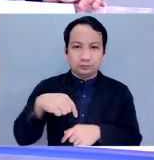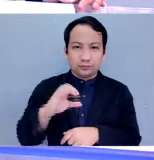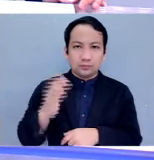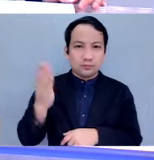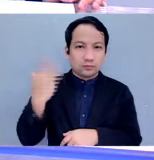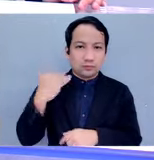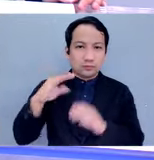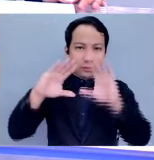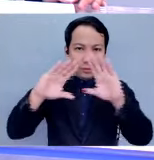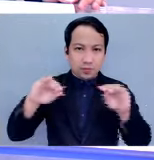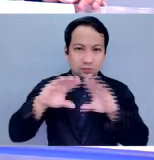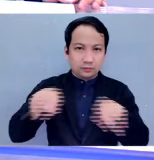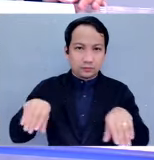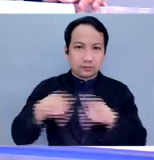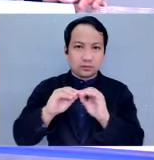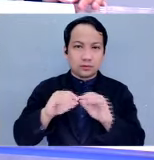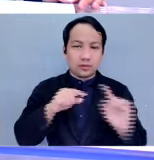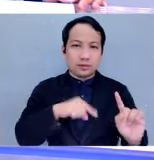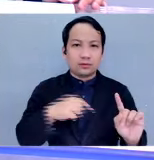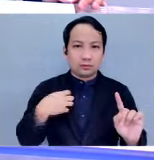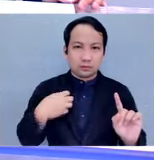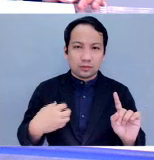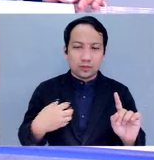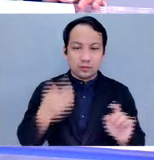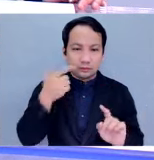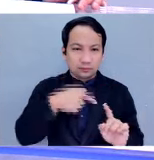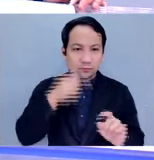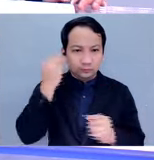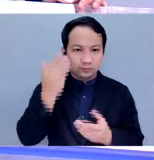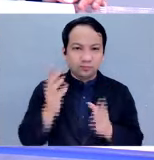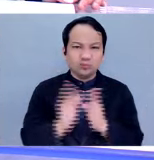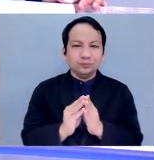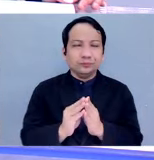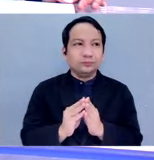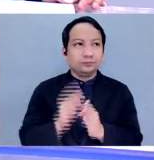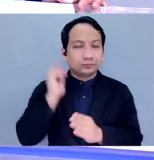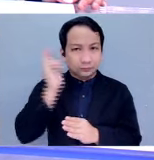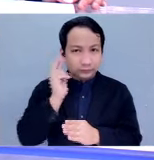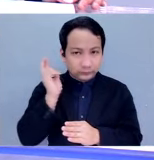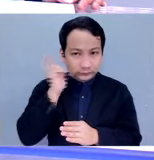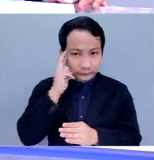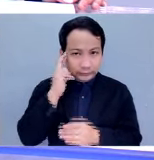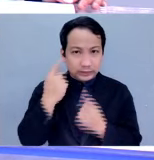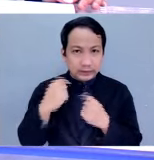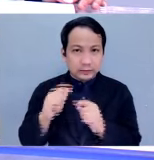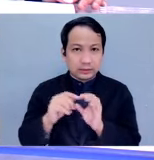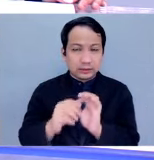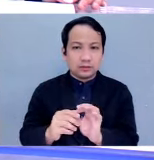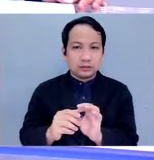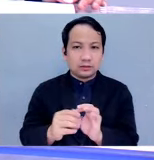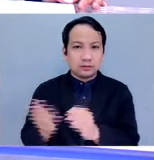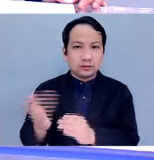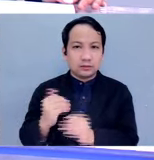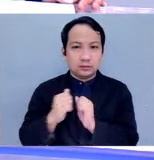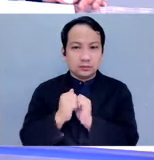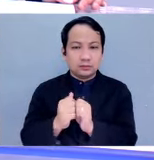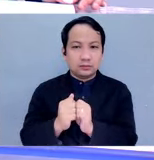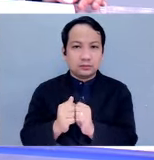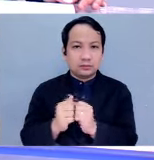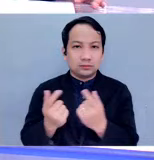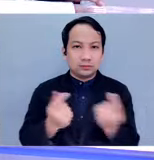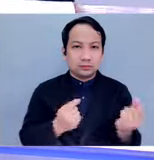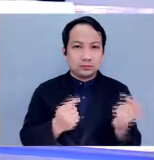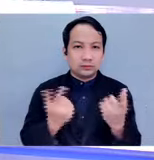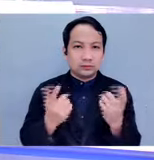Ayon sa mga pulis, mismong mga katrabaho ng biktima ang salarin na sinubukan muna siyang kunsyabahin bago ginawa ang krimen.